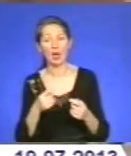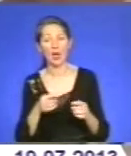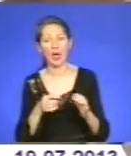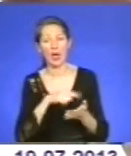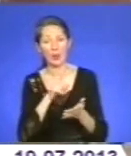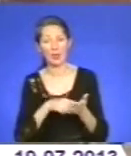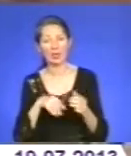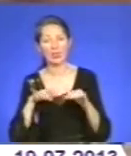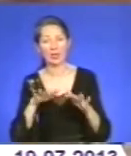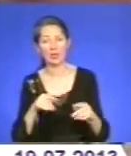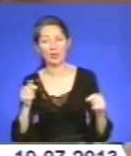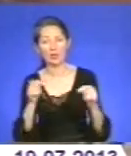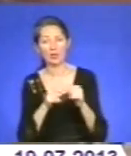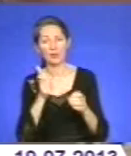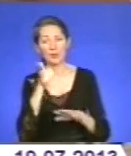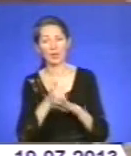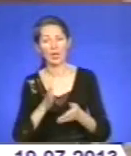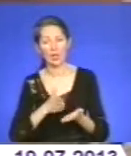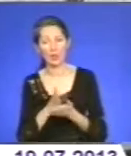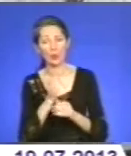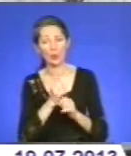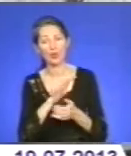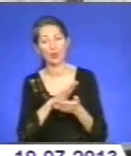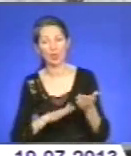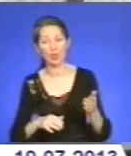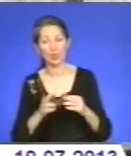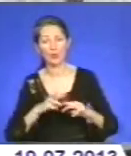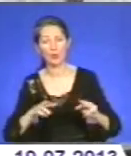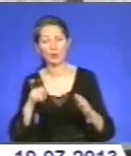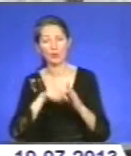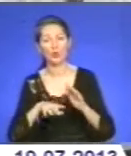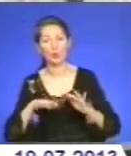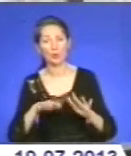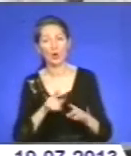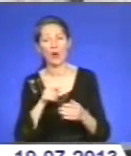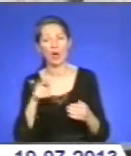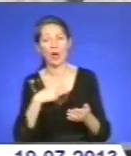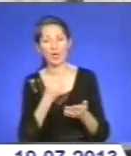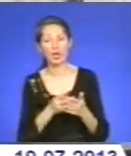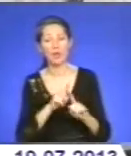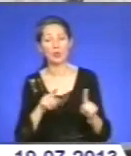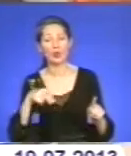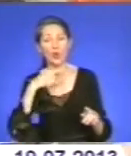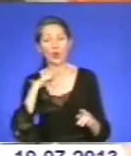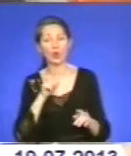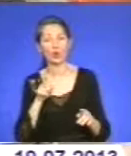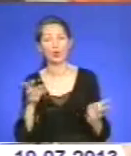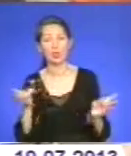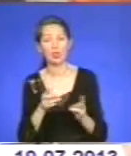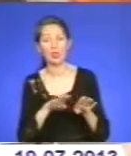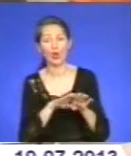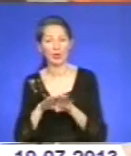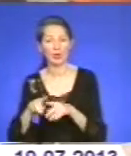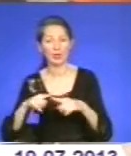з пріоритетними напрямками роботи у подальшому. Міністерство внутрішніх справ приділяє особливу увагу щодо належного рівня технічного